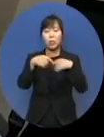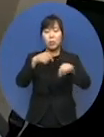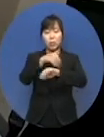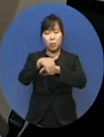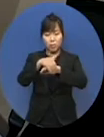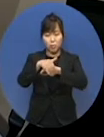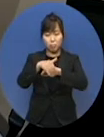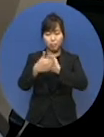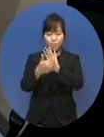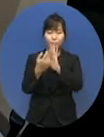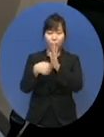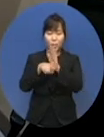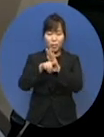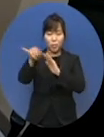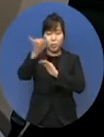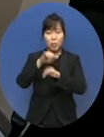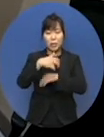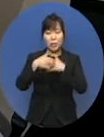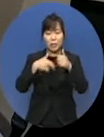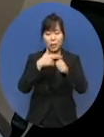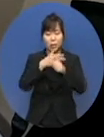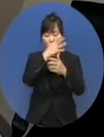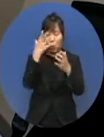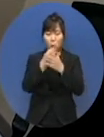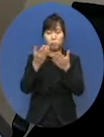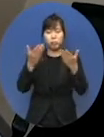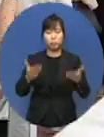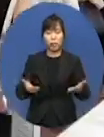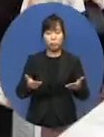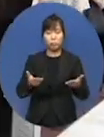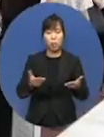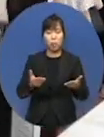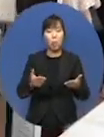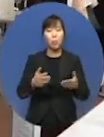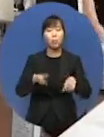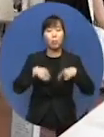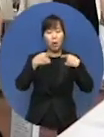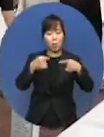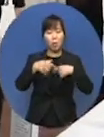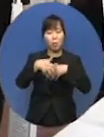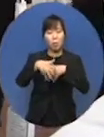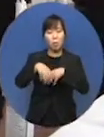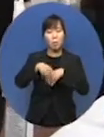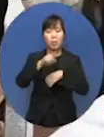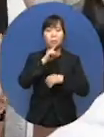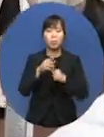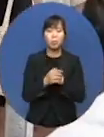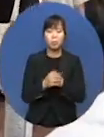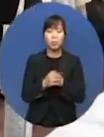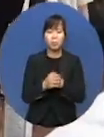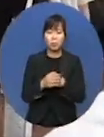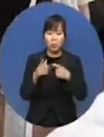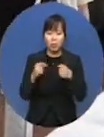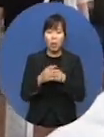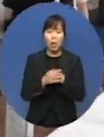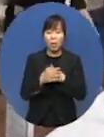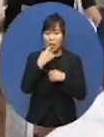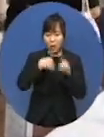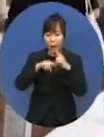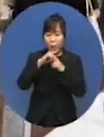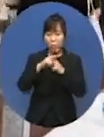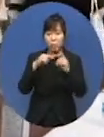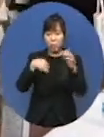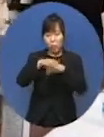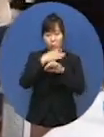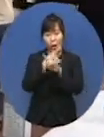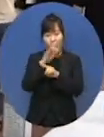위한 전국의사 총파업에 동조하며 거리에 나서고 있기 때문입니다. 전공의들은 간호사 처우는 개선하지 않은